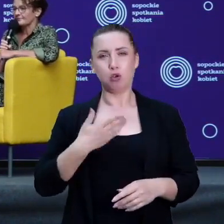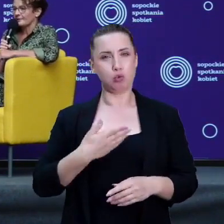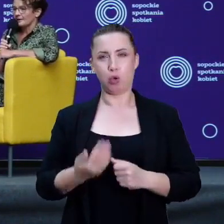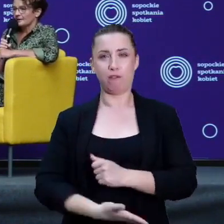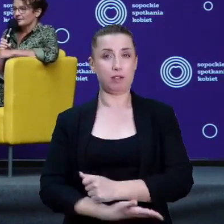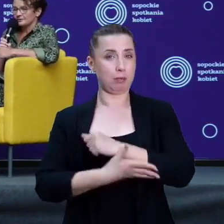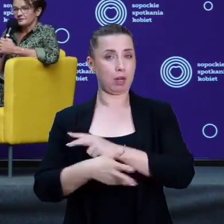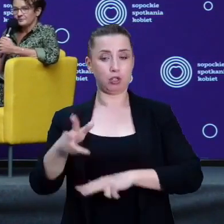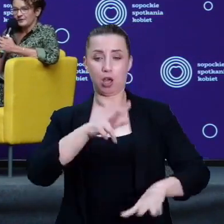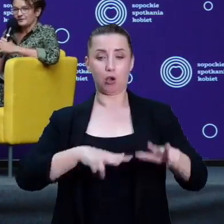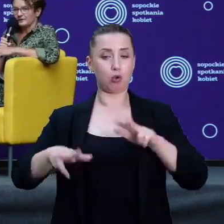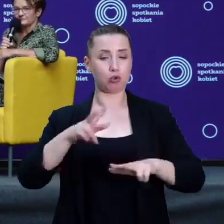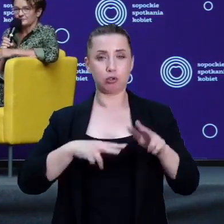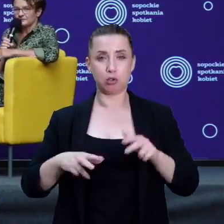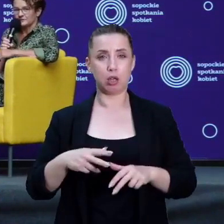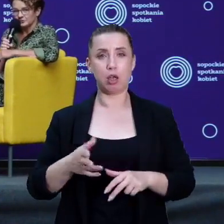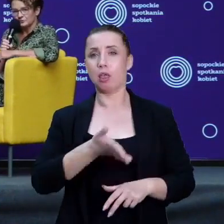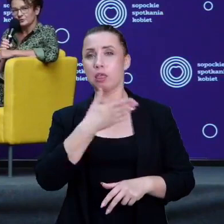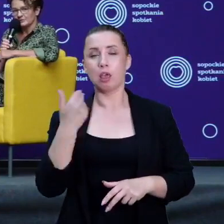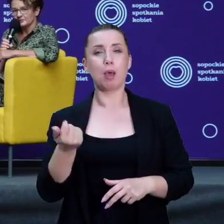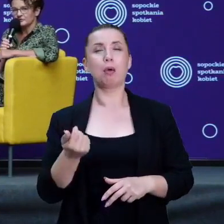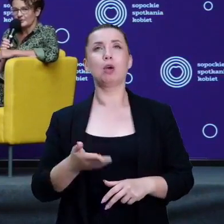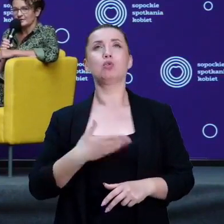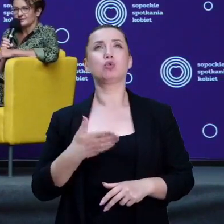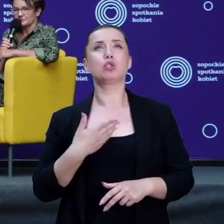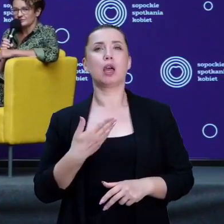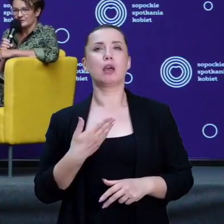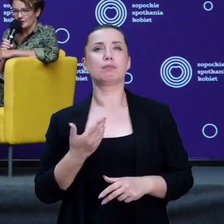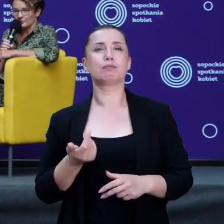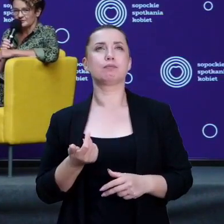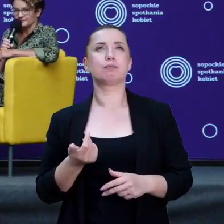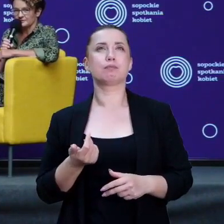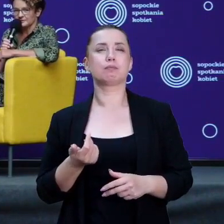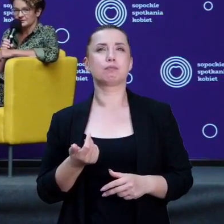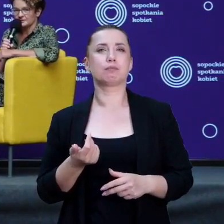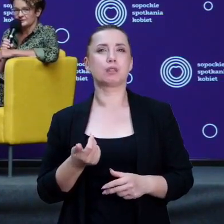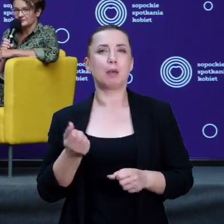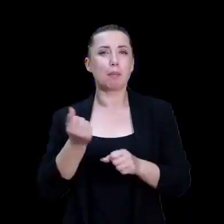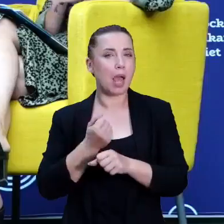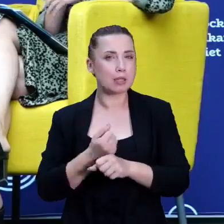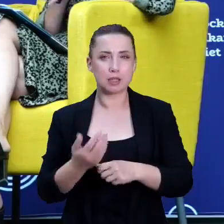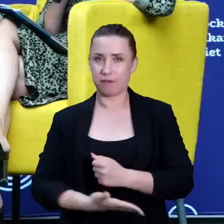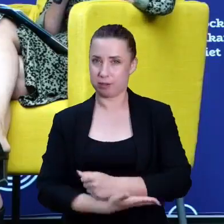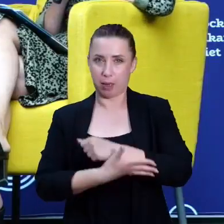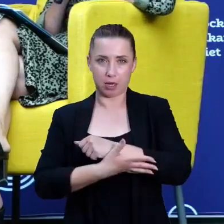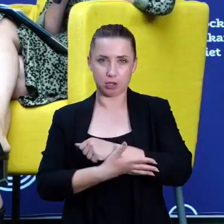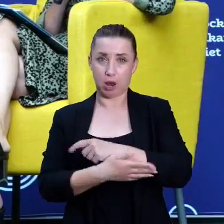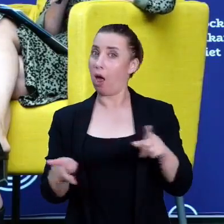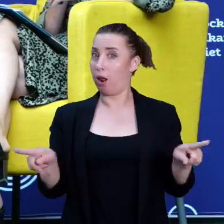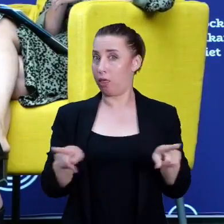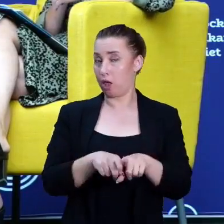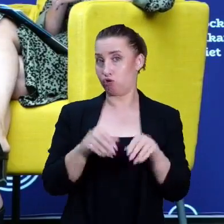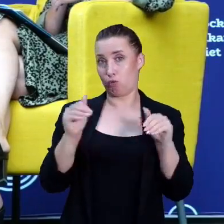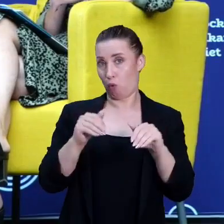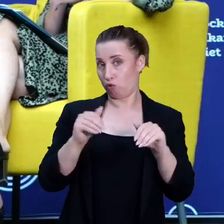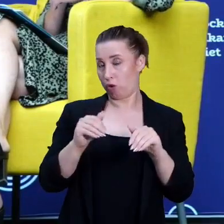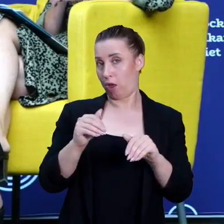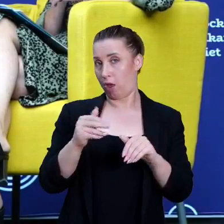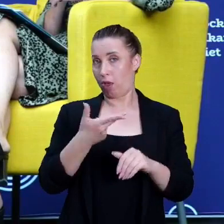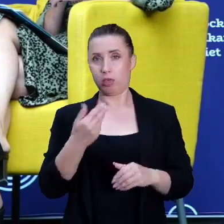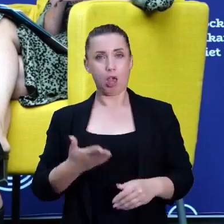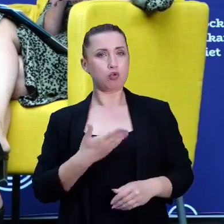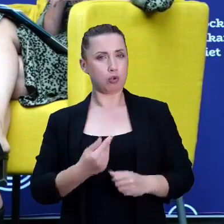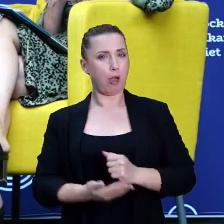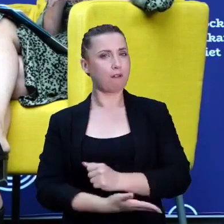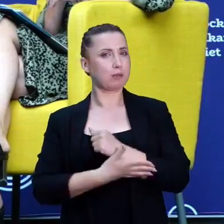pracy. No i pytanie, nie czują chyba też wsparcia od innych kobiet, że jest chyba przed nami, żeby